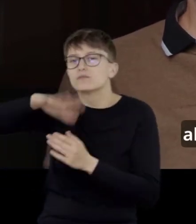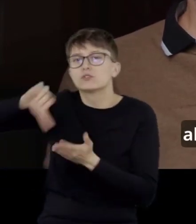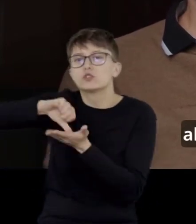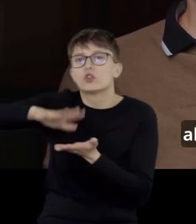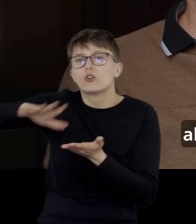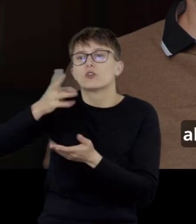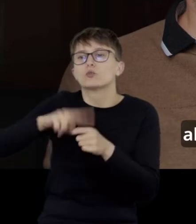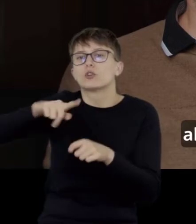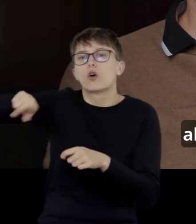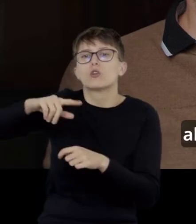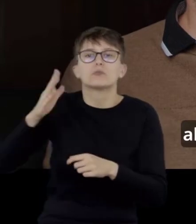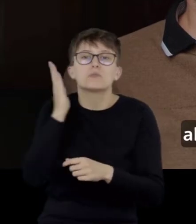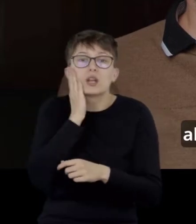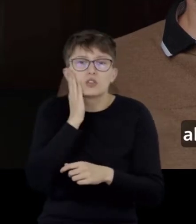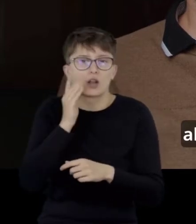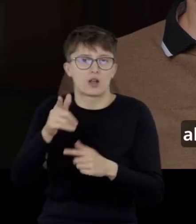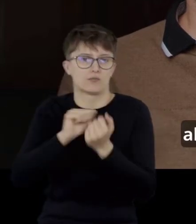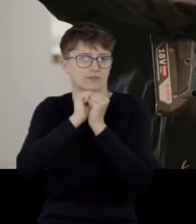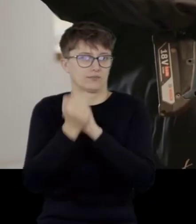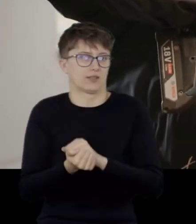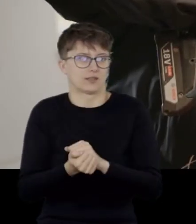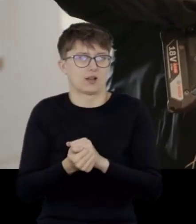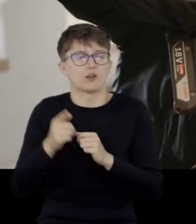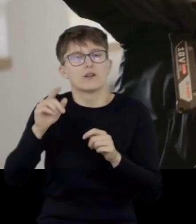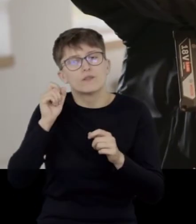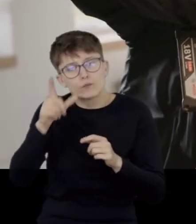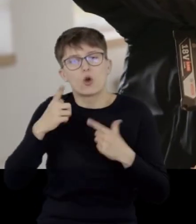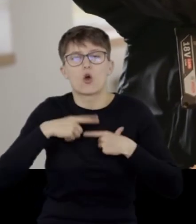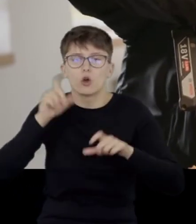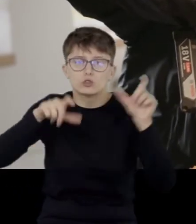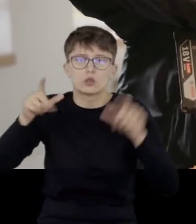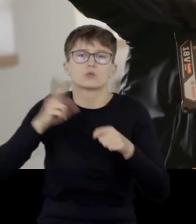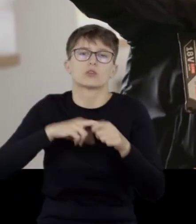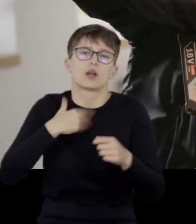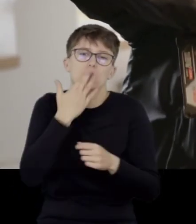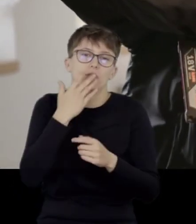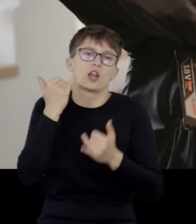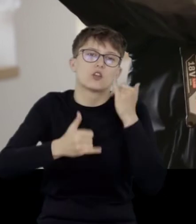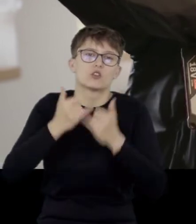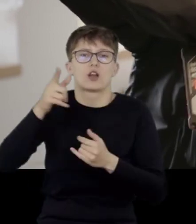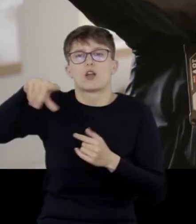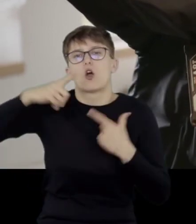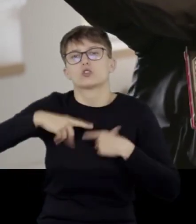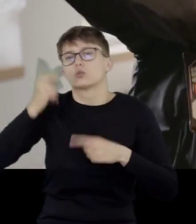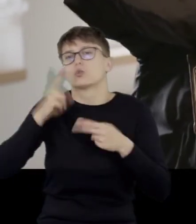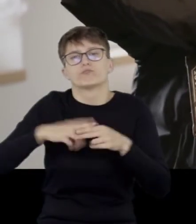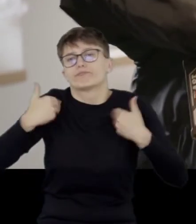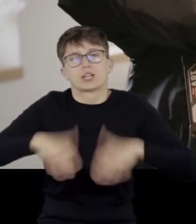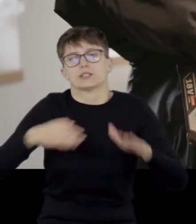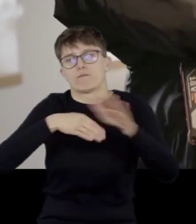dane środowisko, w którym oni mieszkają. Są takie przypadki, tak jak ja mówię, że jeżeli osoba